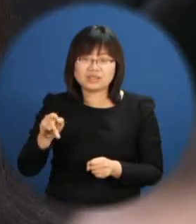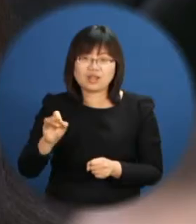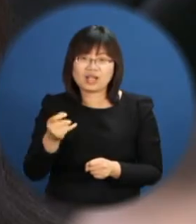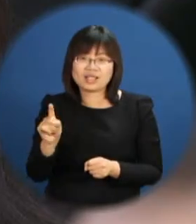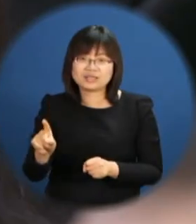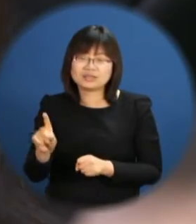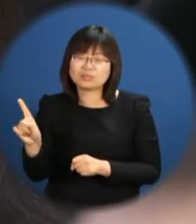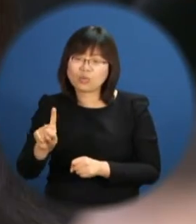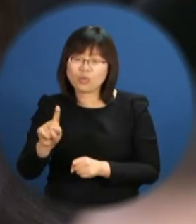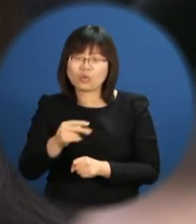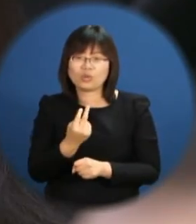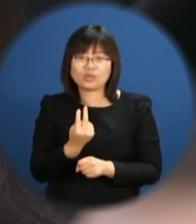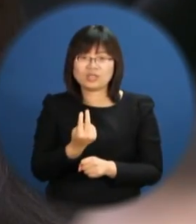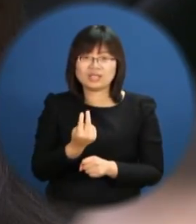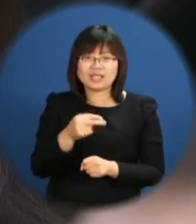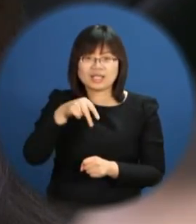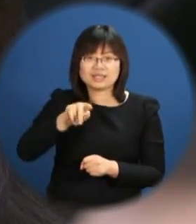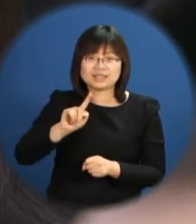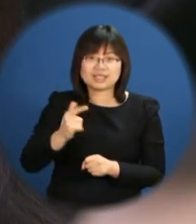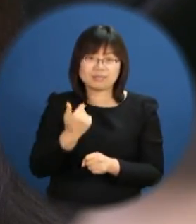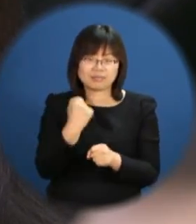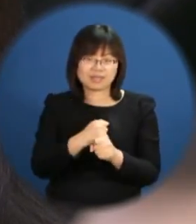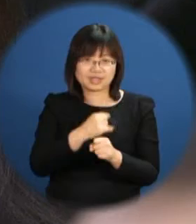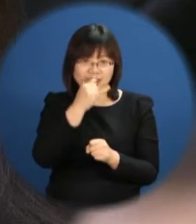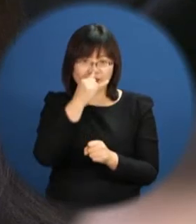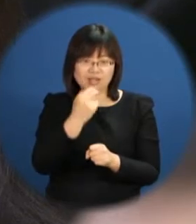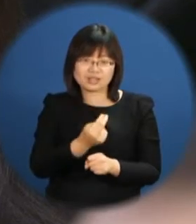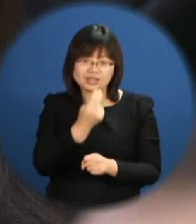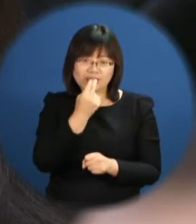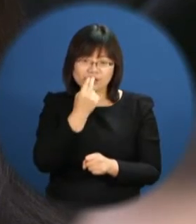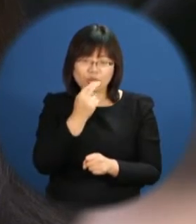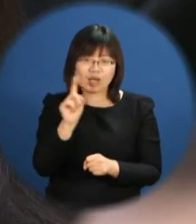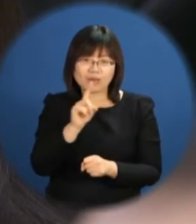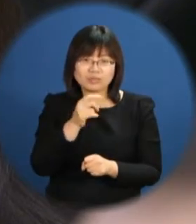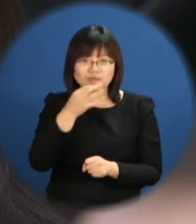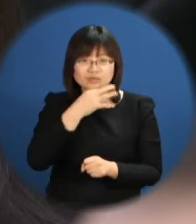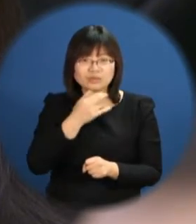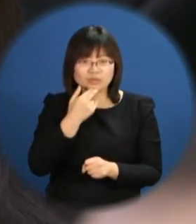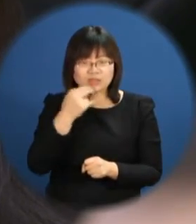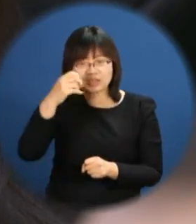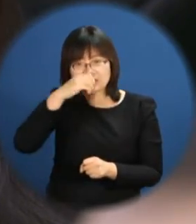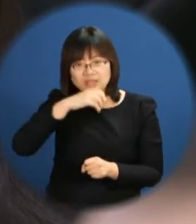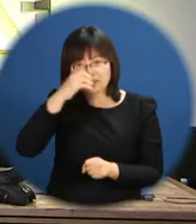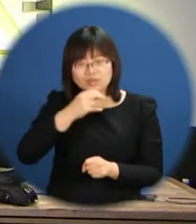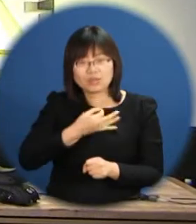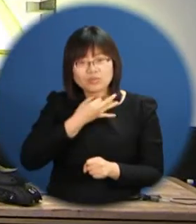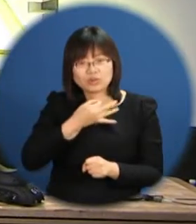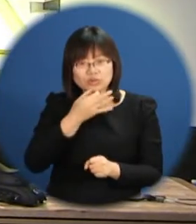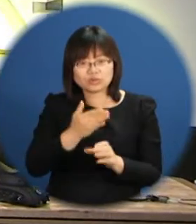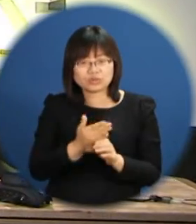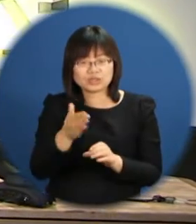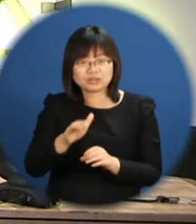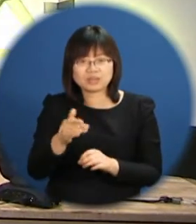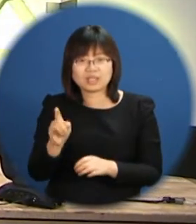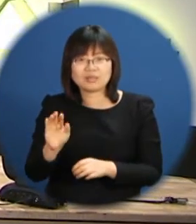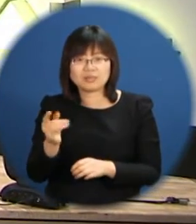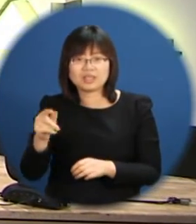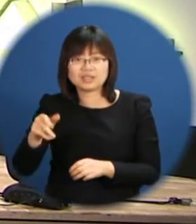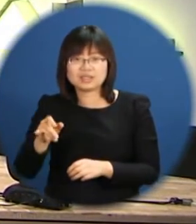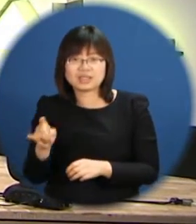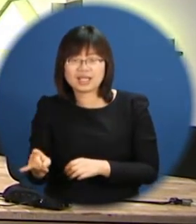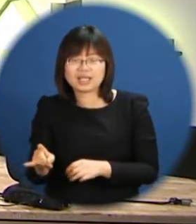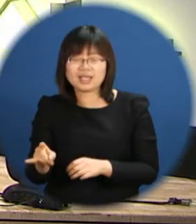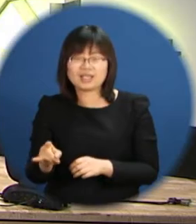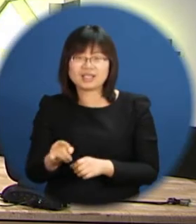거 그러니까 우리가 산소 산소 아무 뜻도 모르고 산소 라고 하는데요 2 라보 아지의 일원에 치명적인